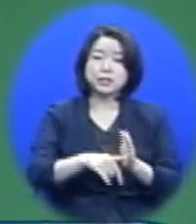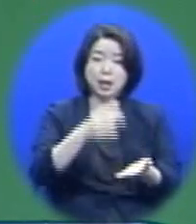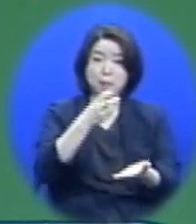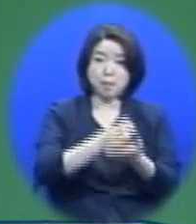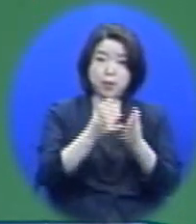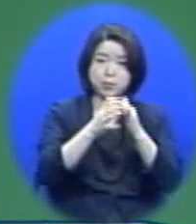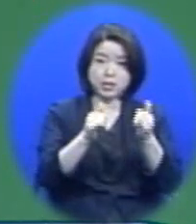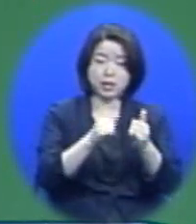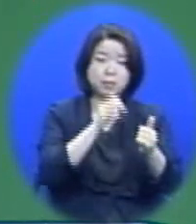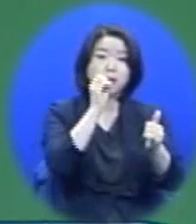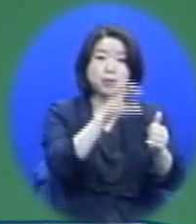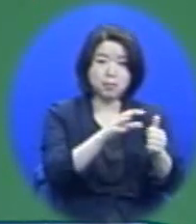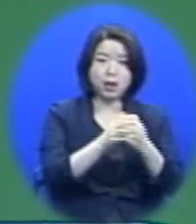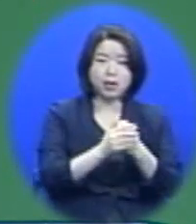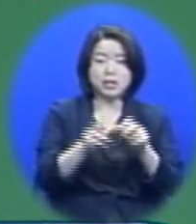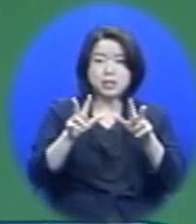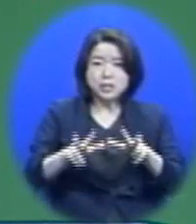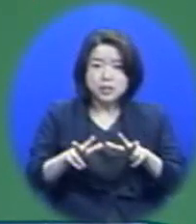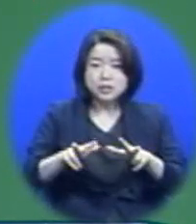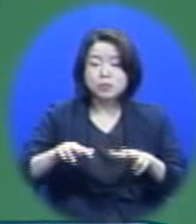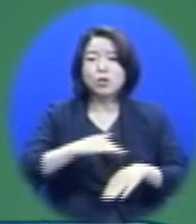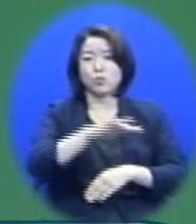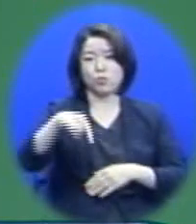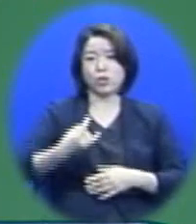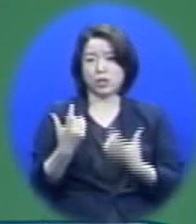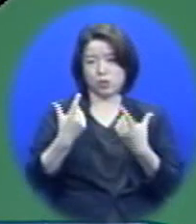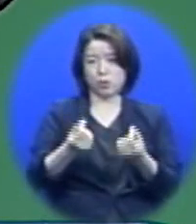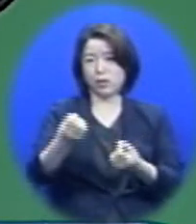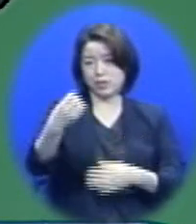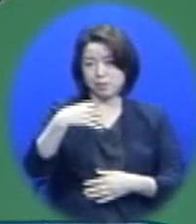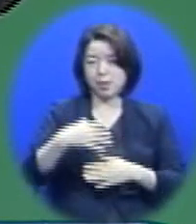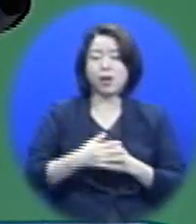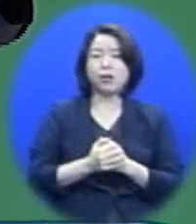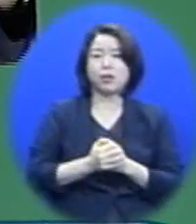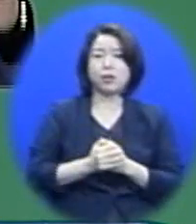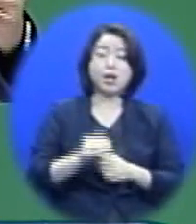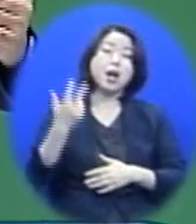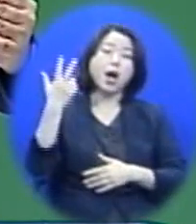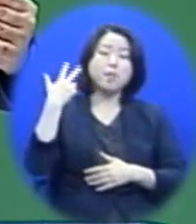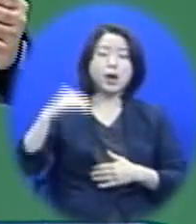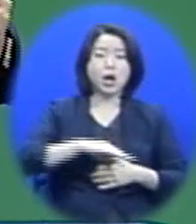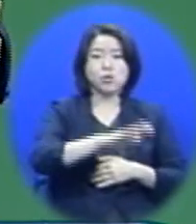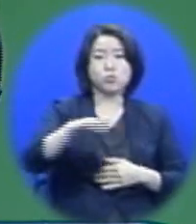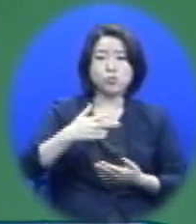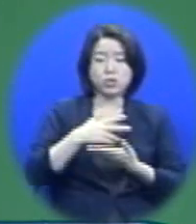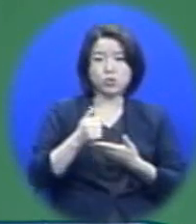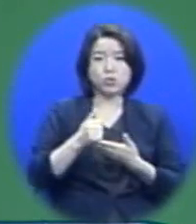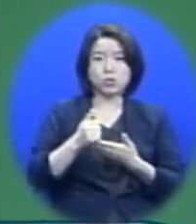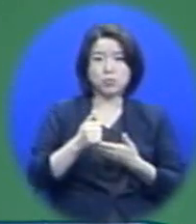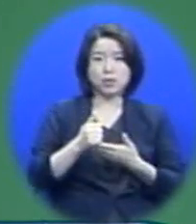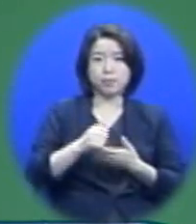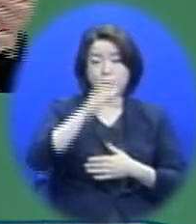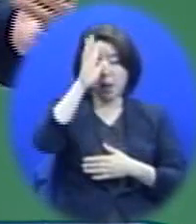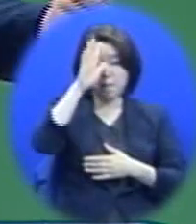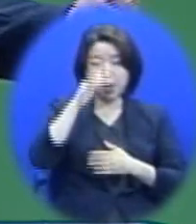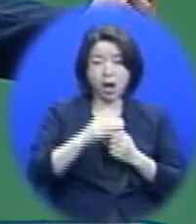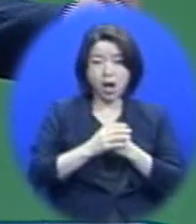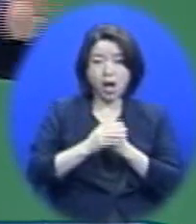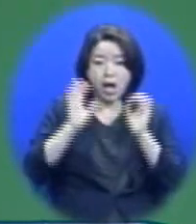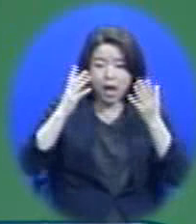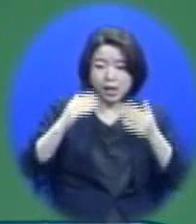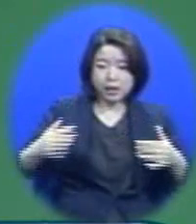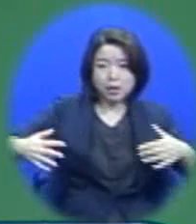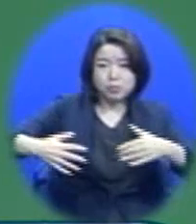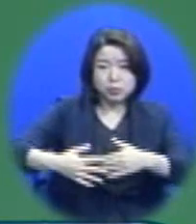말씀이지만 지금 우리들에게도 똑같이 말씀하세요. 지난 주간에 우리 주님이 우리를 암탉이 병아리를 품듯이 우리를